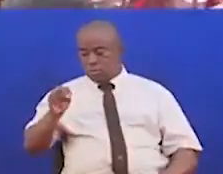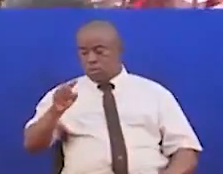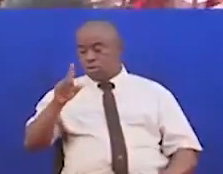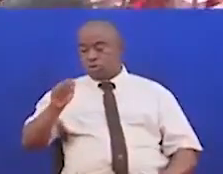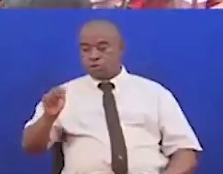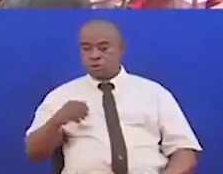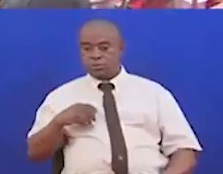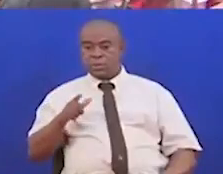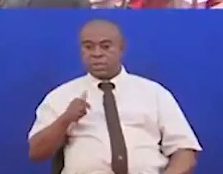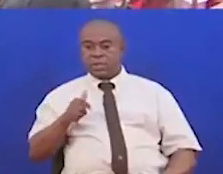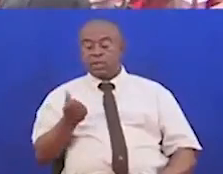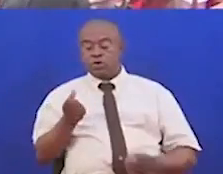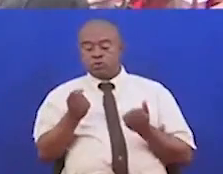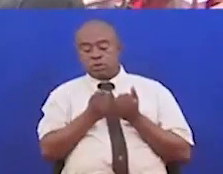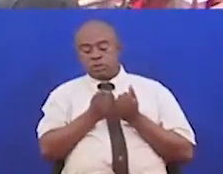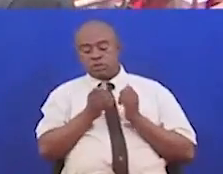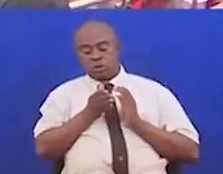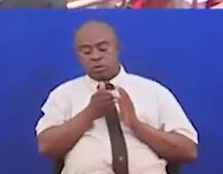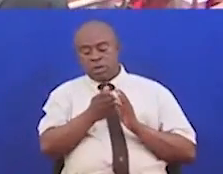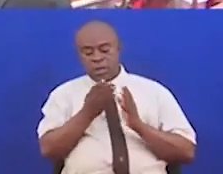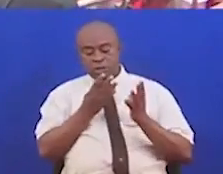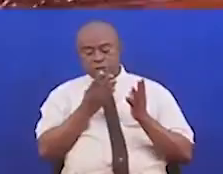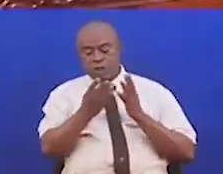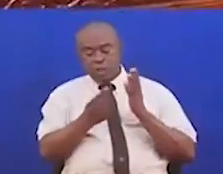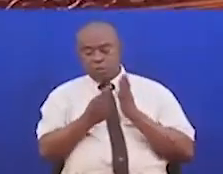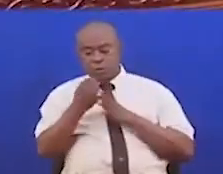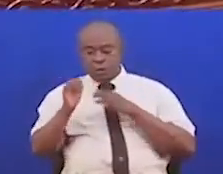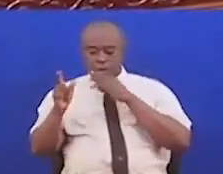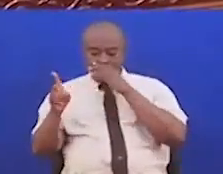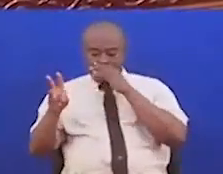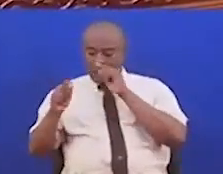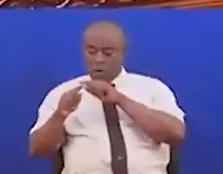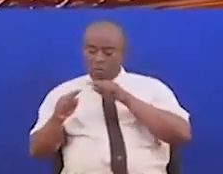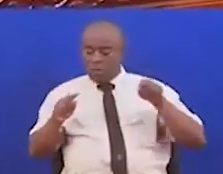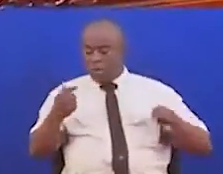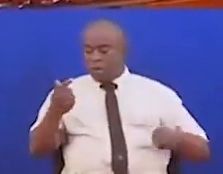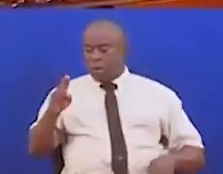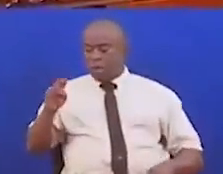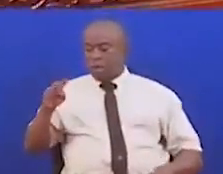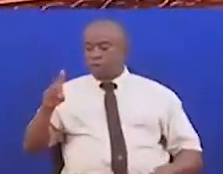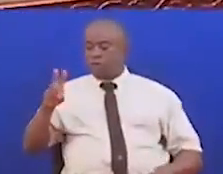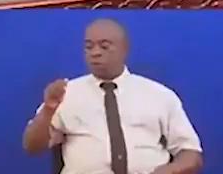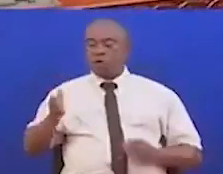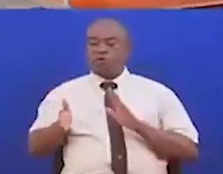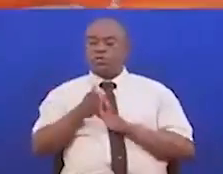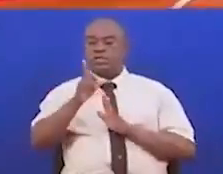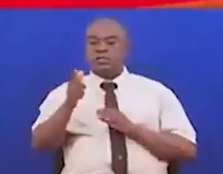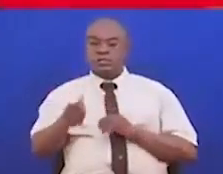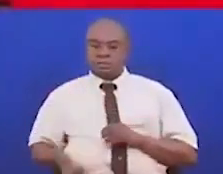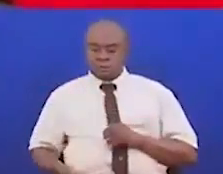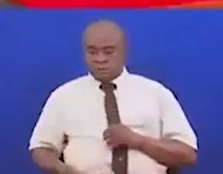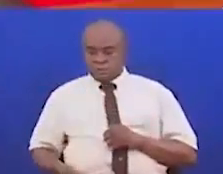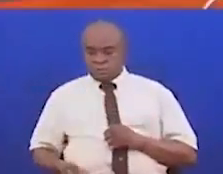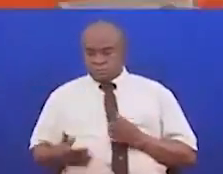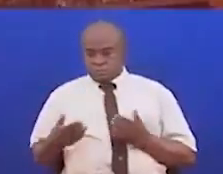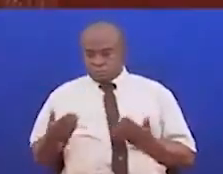Je, lini ujenzi wa barabara ya njia 4 kutoka Igawa hadi Tunduma utaanza? Swali hilo linapatiwa majibu na Mheshimiwa Naibu